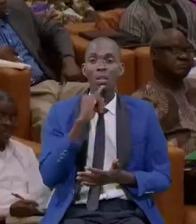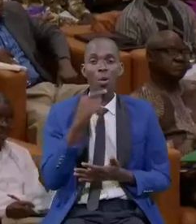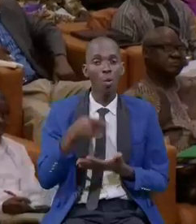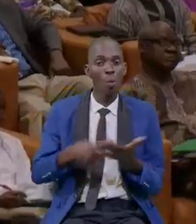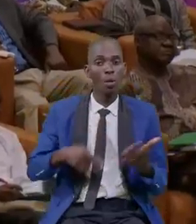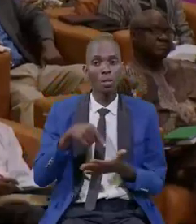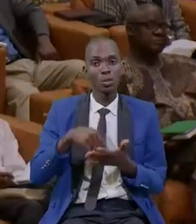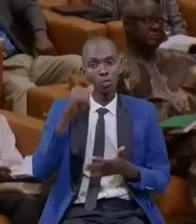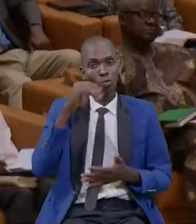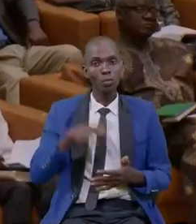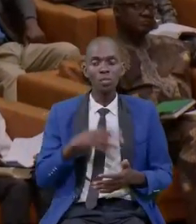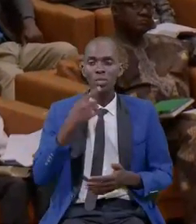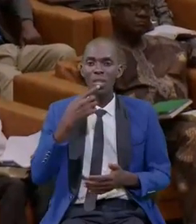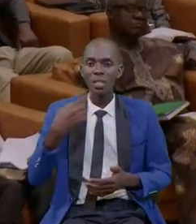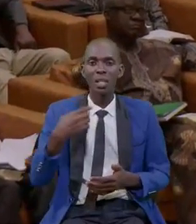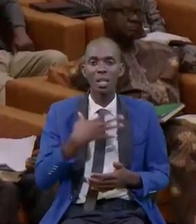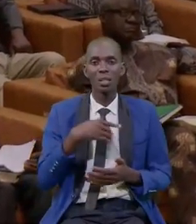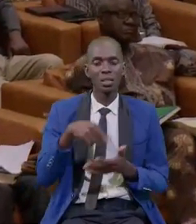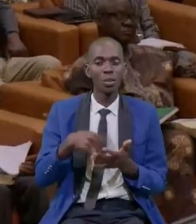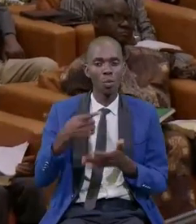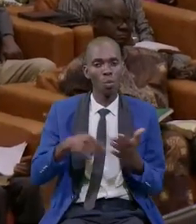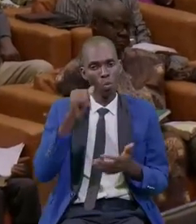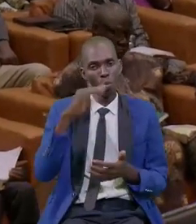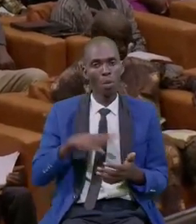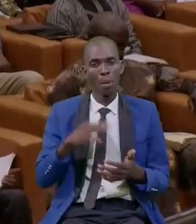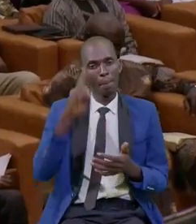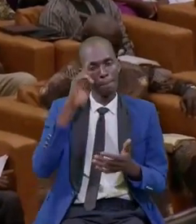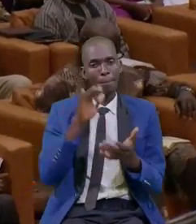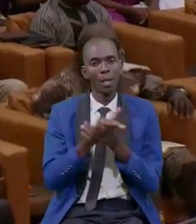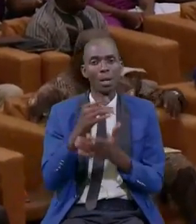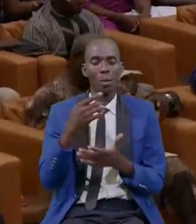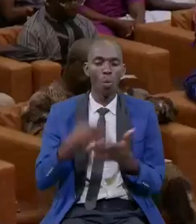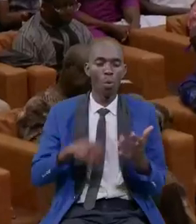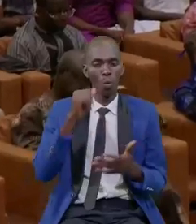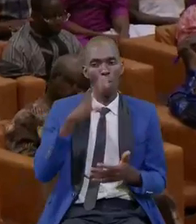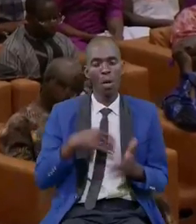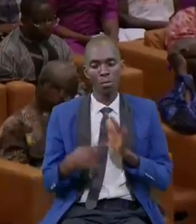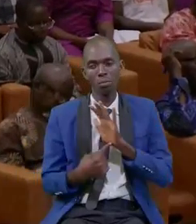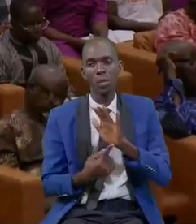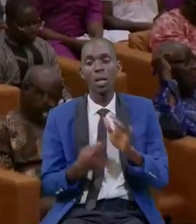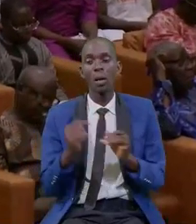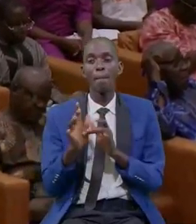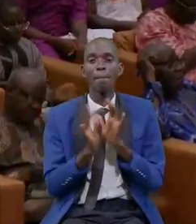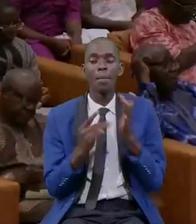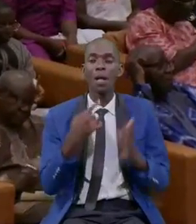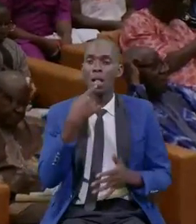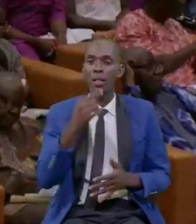C'est ce qu'elle croyait et c'est ce qu'elle a exprimé. Hébreux 11 nous a dit, c'est par la